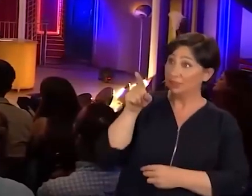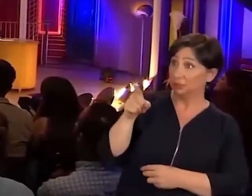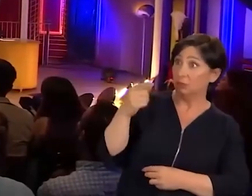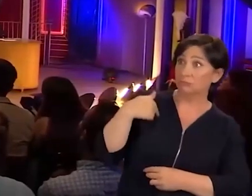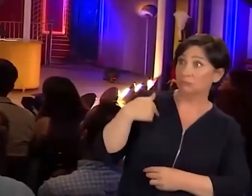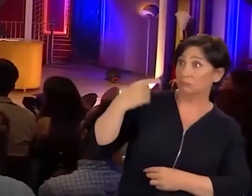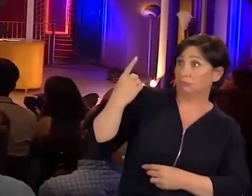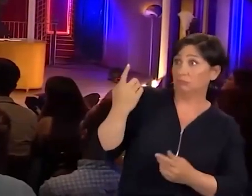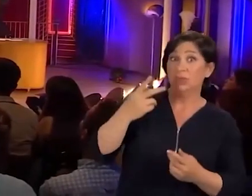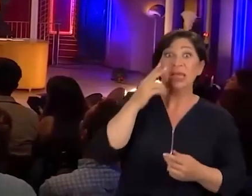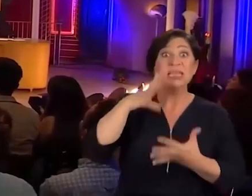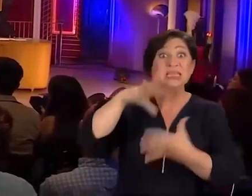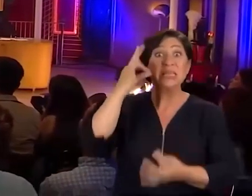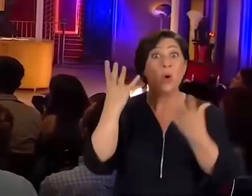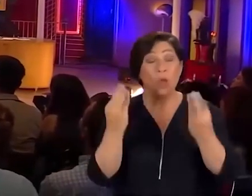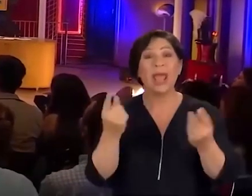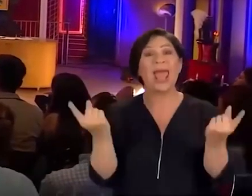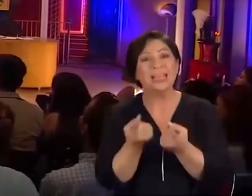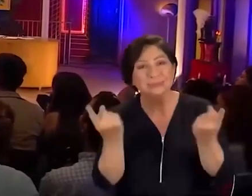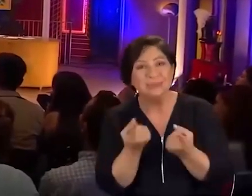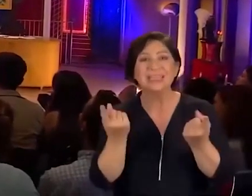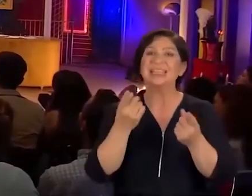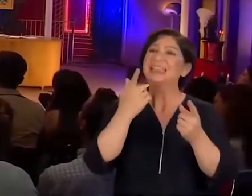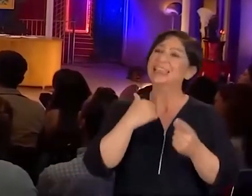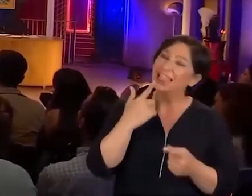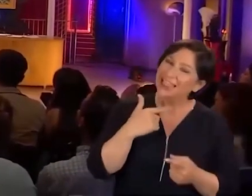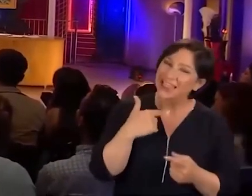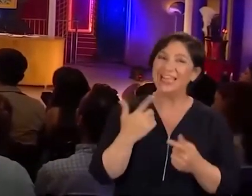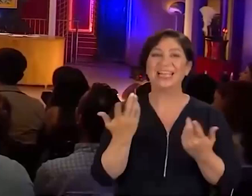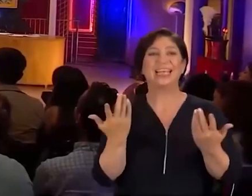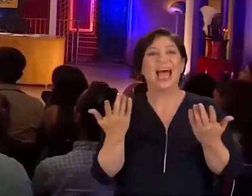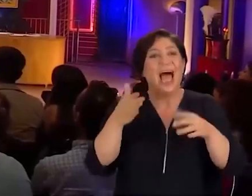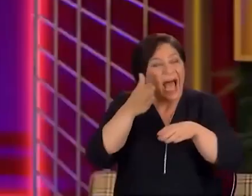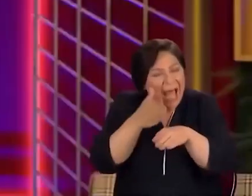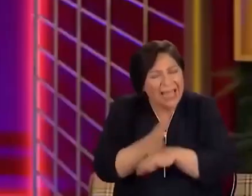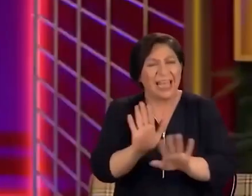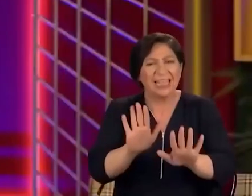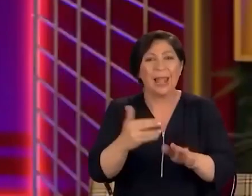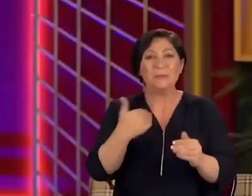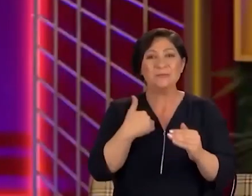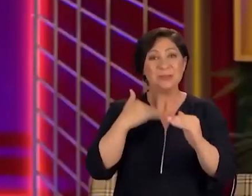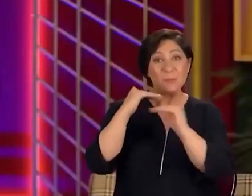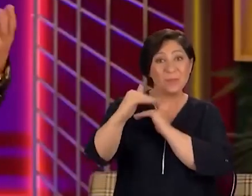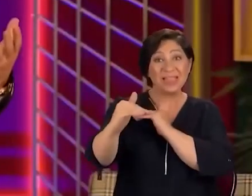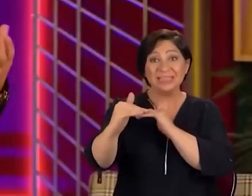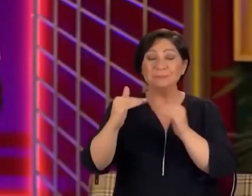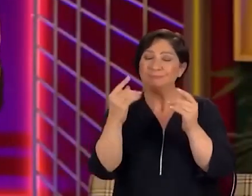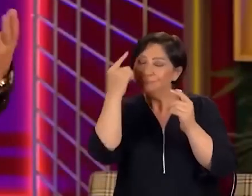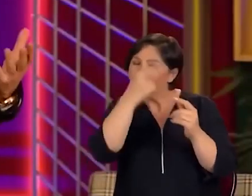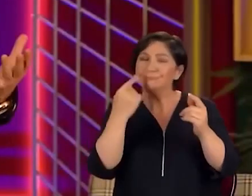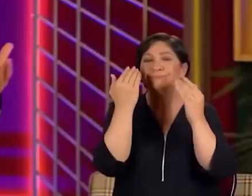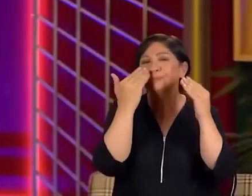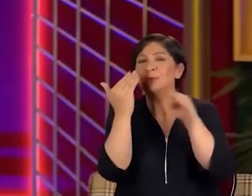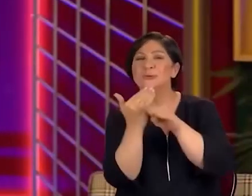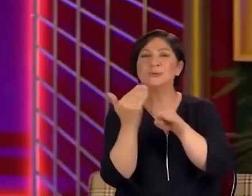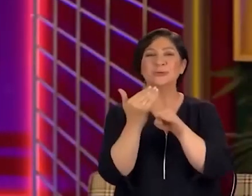insanları insani olarak esprili bir şekilde, tatlı bir şekilde, hakikaten bizim milletimizin mizacına